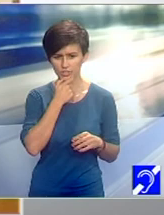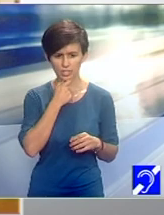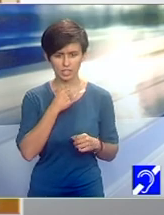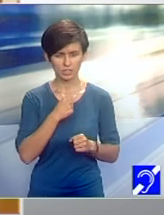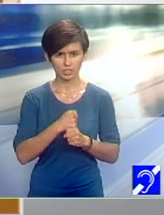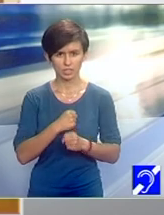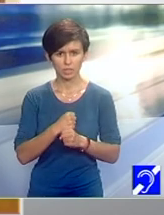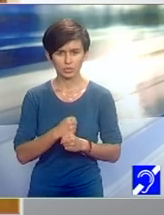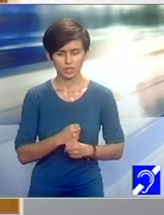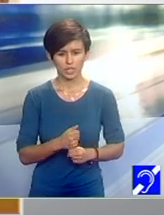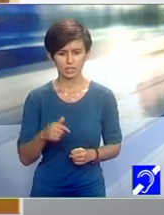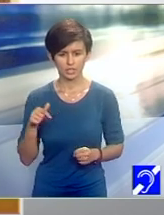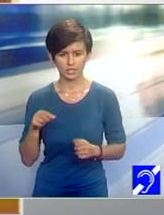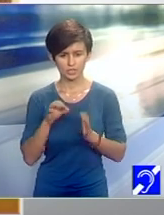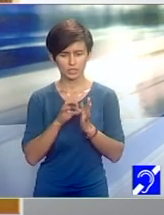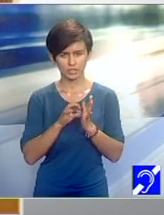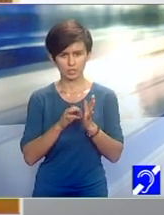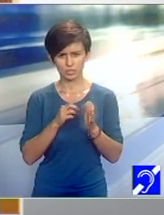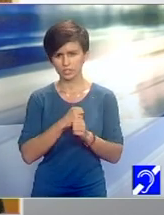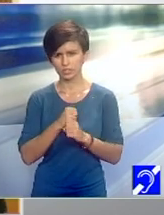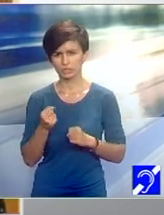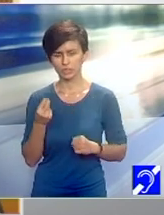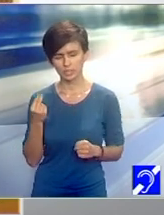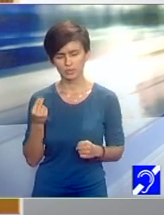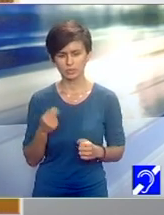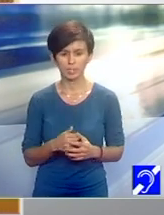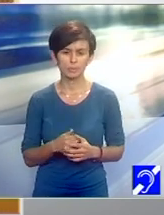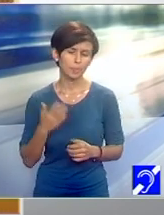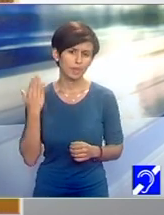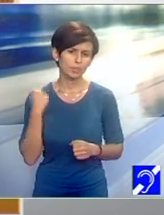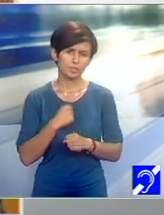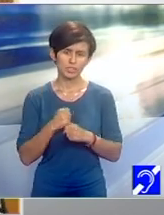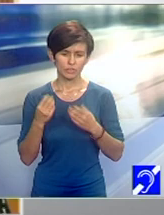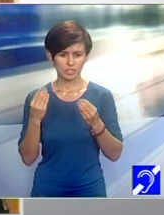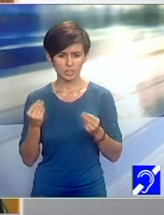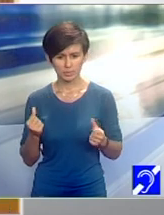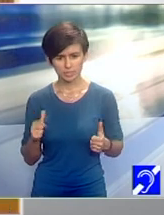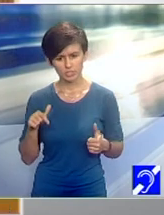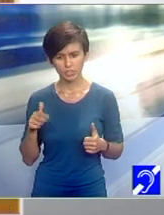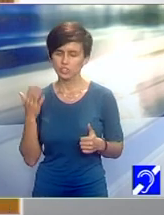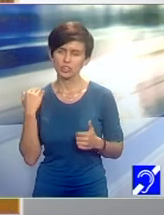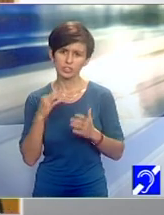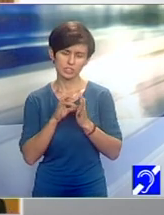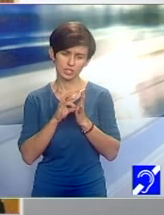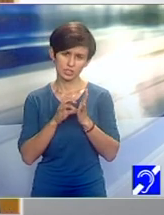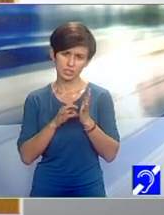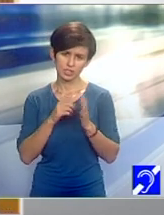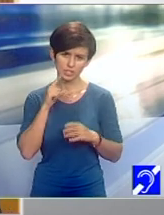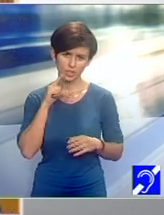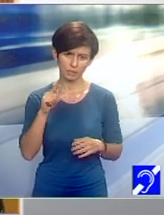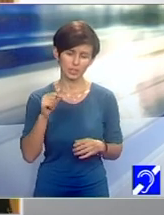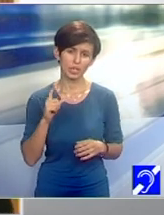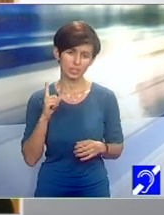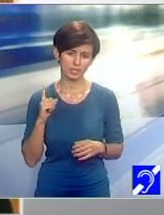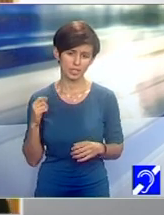aici, în condiții foarte bune, am fost și aici foarte apreciați, au fost condițiile care au fost și am părăsit, dar